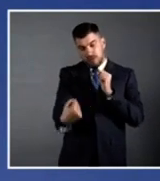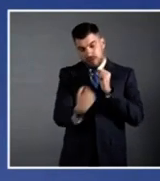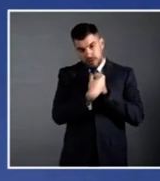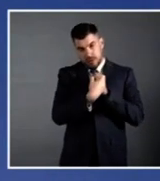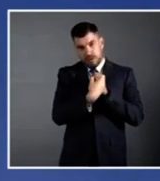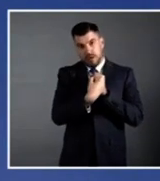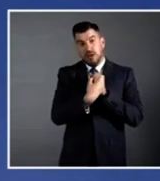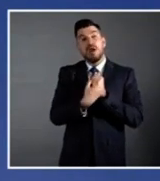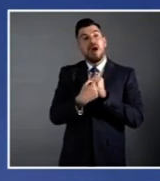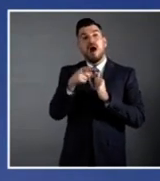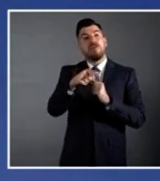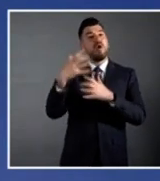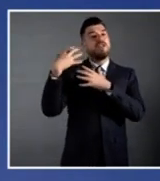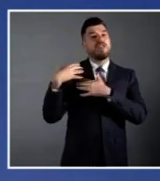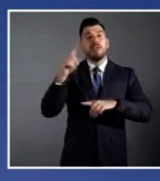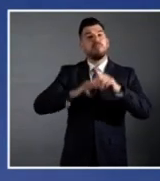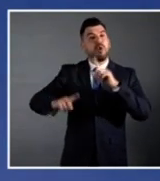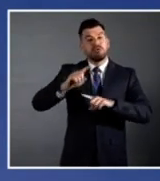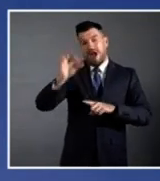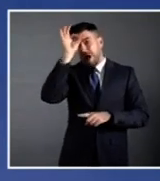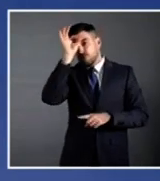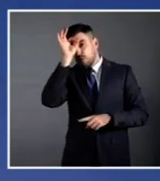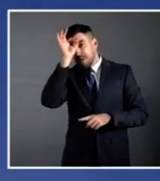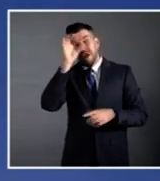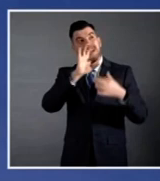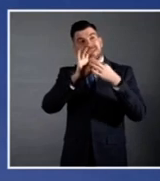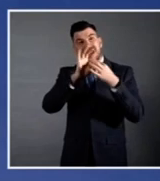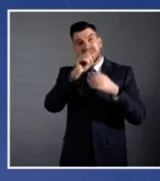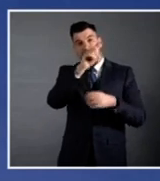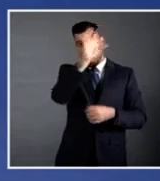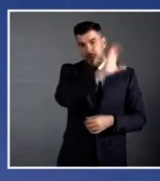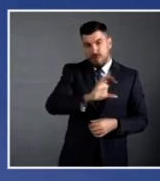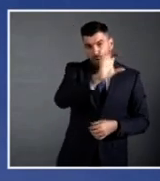αστυνομία σε στενή συνεργασία με τον Frontex και τον ελληνικό στρατό.